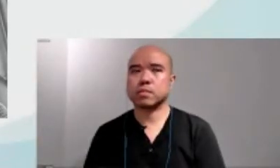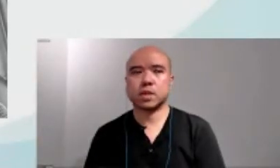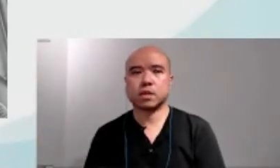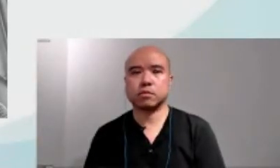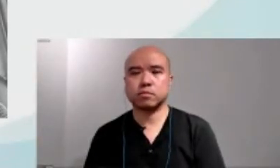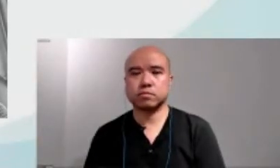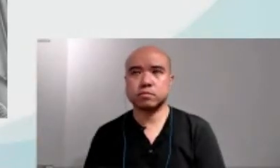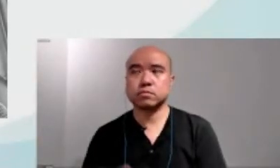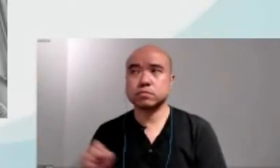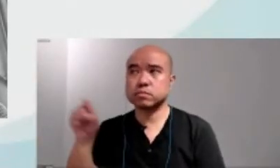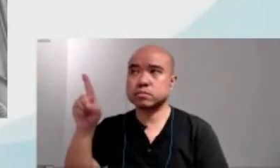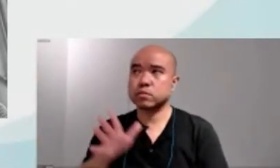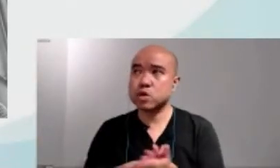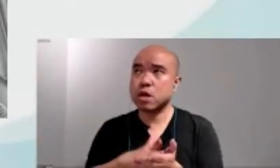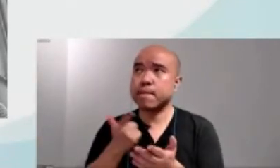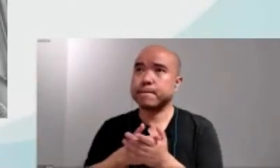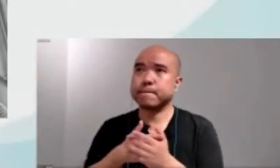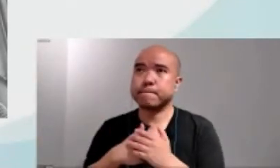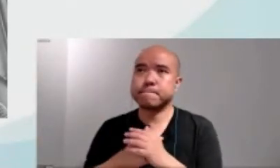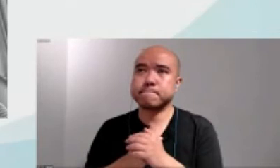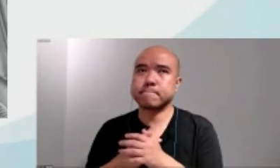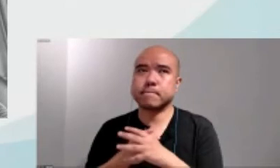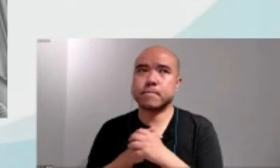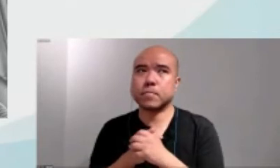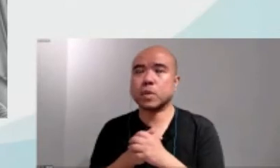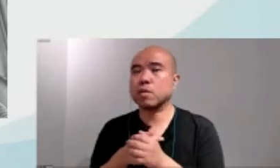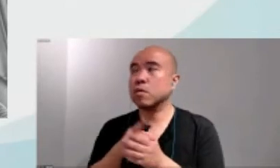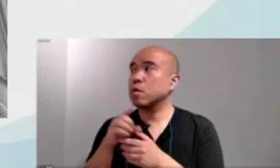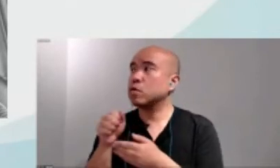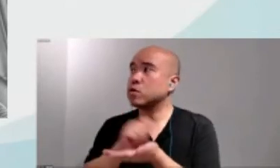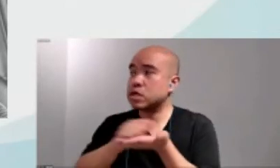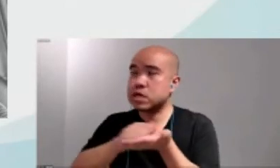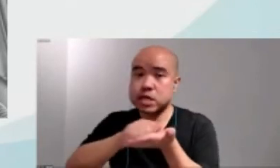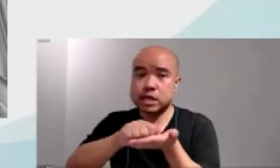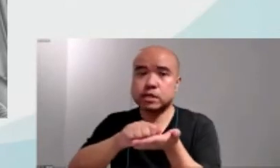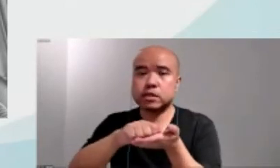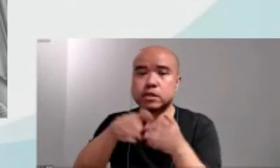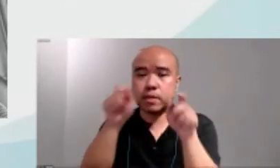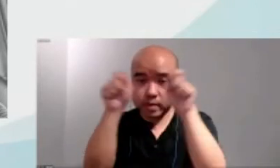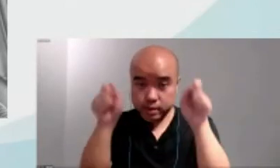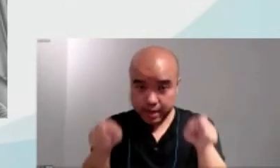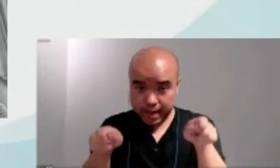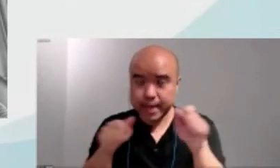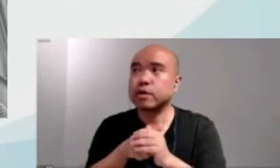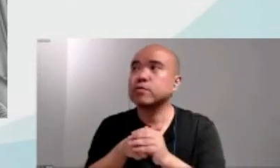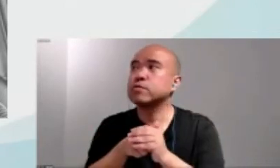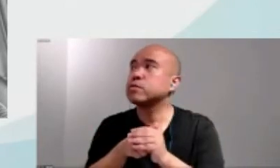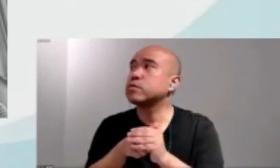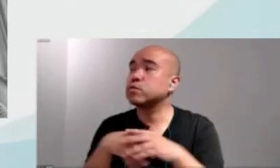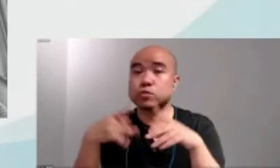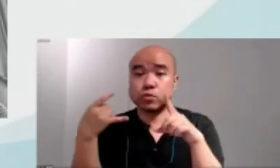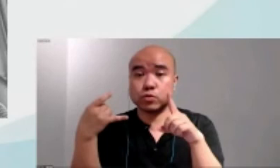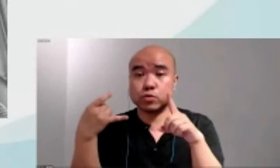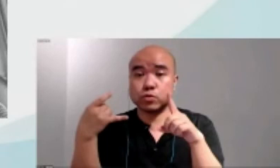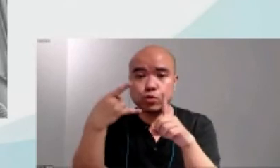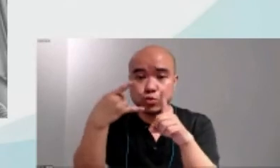疑问咧或者系发问啦。咁咧，我哋就咧，希望可以網上邊咧， 就進行呢個 Zoom 嘅聊天室發